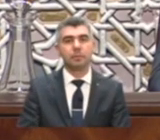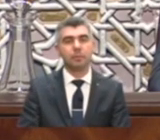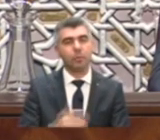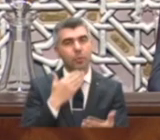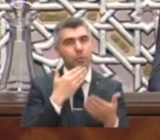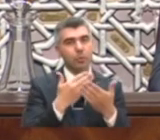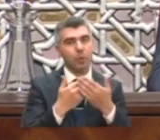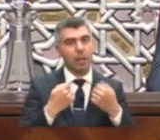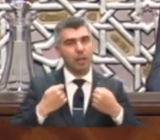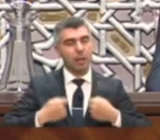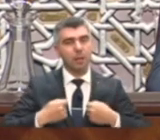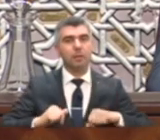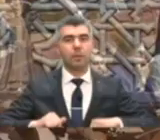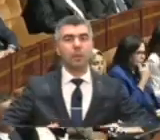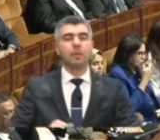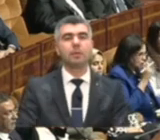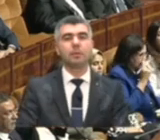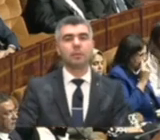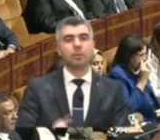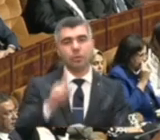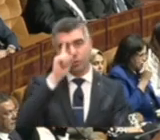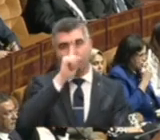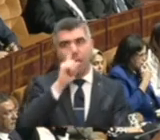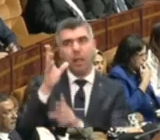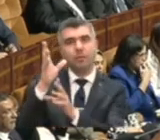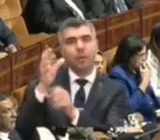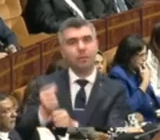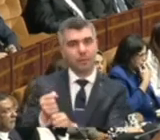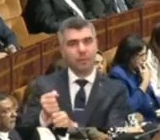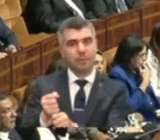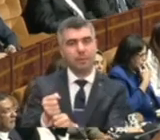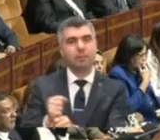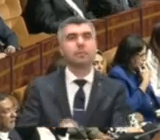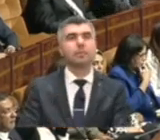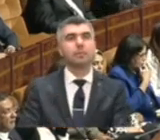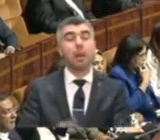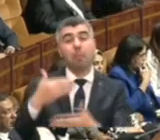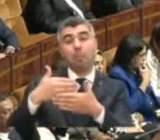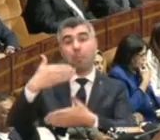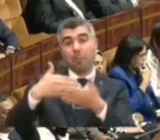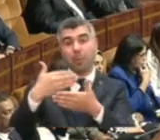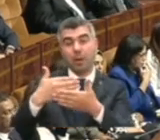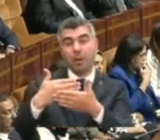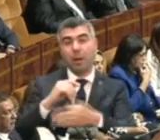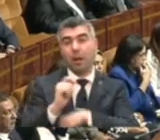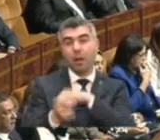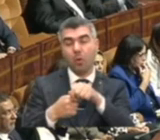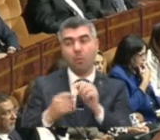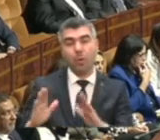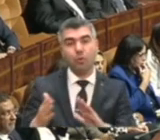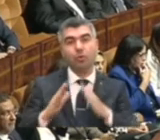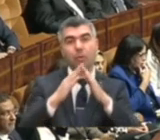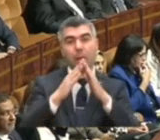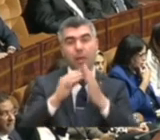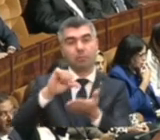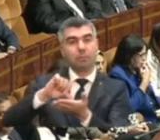شكرا سيد الرئيس سيدة الوزيرة كنتمنوا لك الشفاء العاجل البناء بالعالم القروي سيدة الوزيرة والجبلي وكنسطر على المناطق